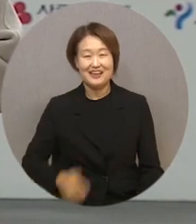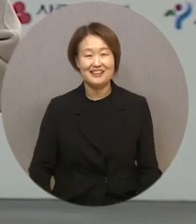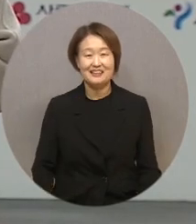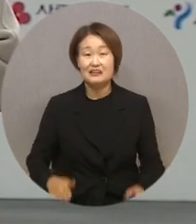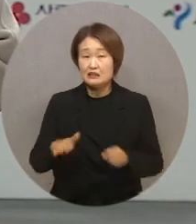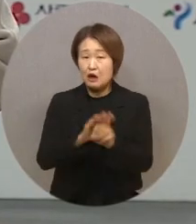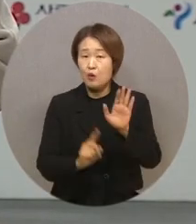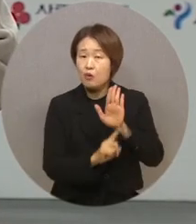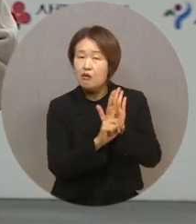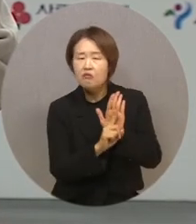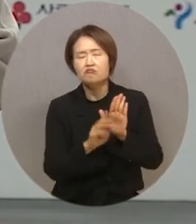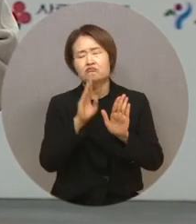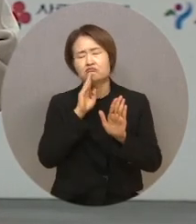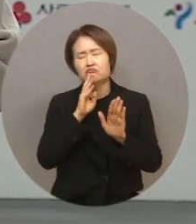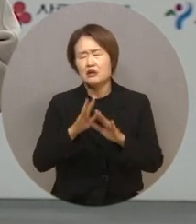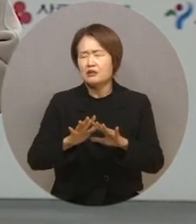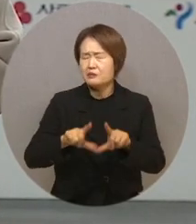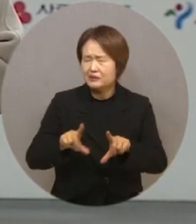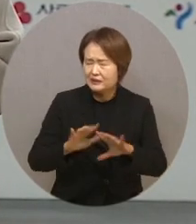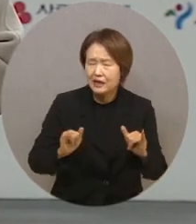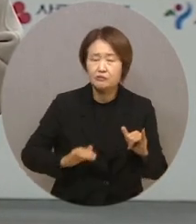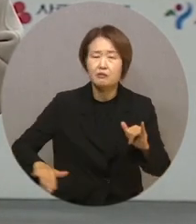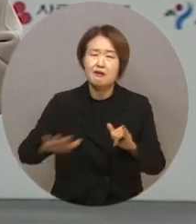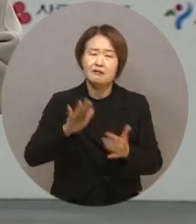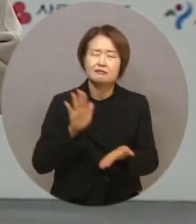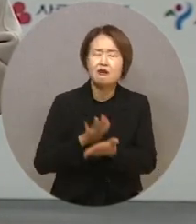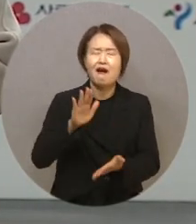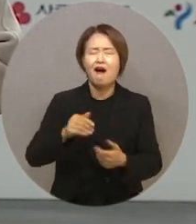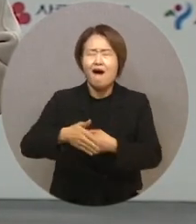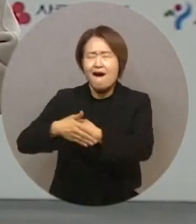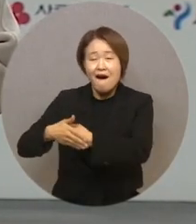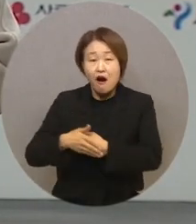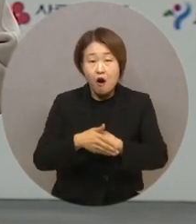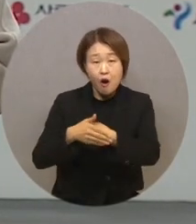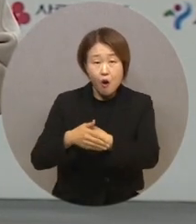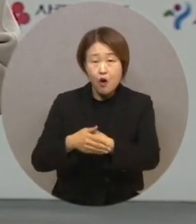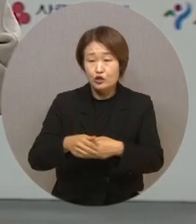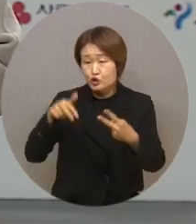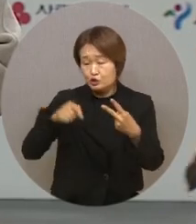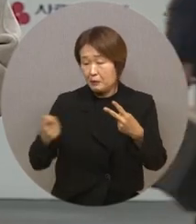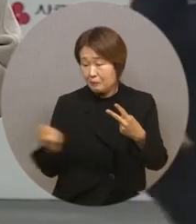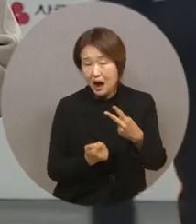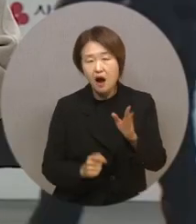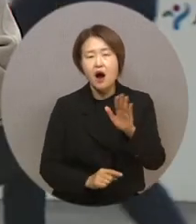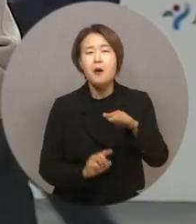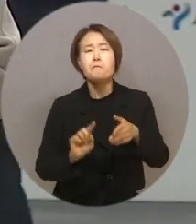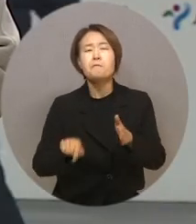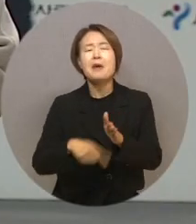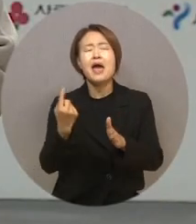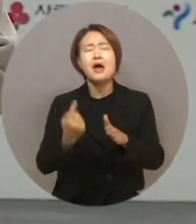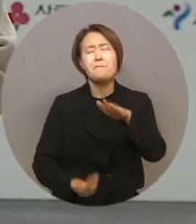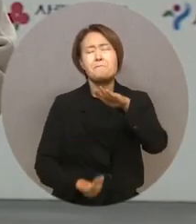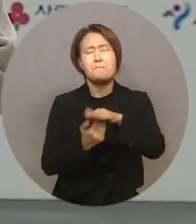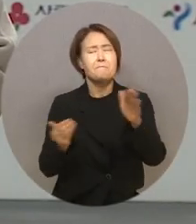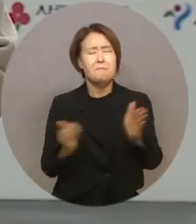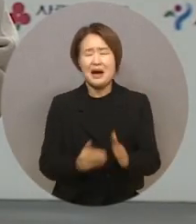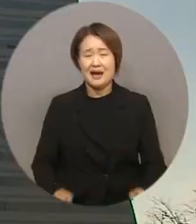사랑의 온도탑은 시민들의 뜨거운 성원에 힘입어 마감일보다 2주 빠르게 100도를 달성했습니다.